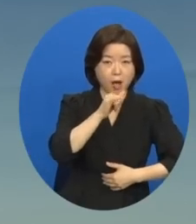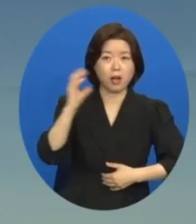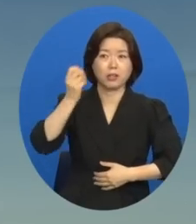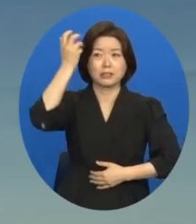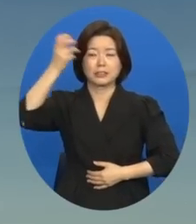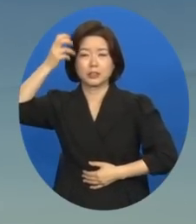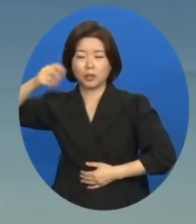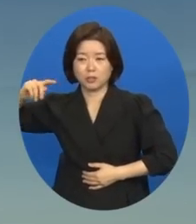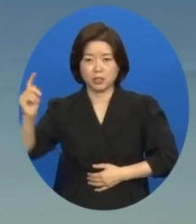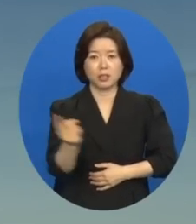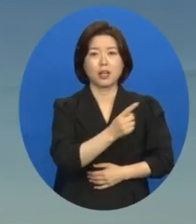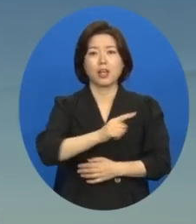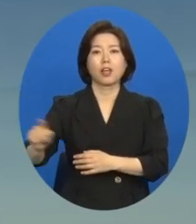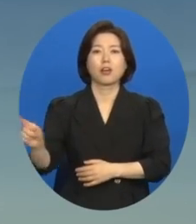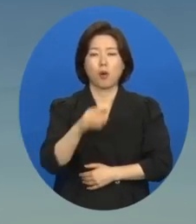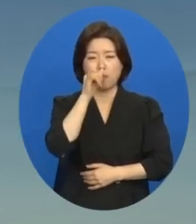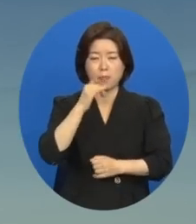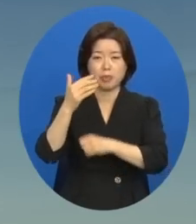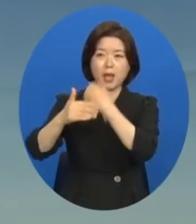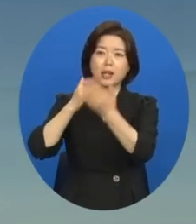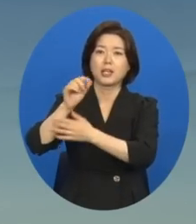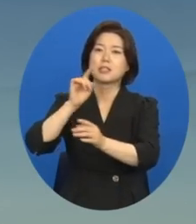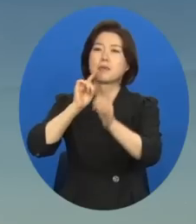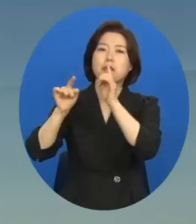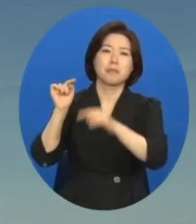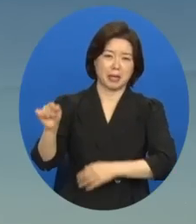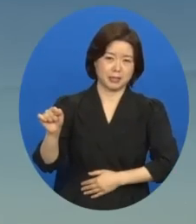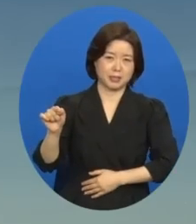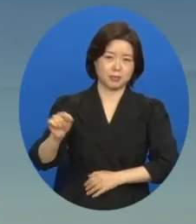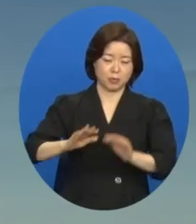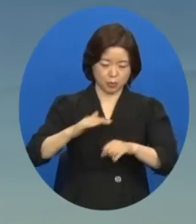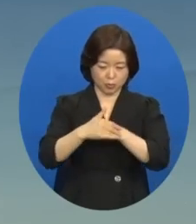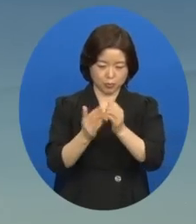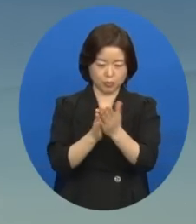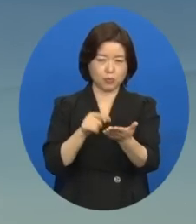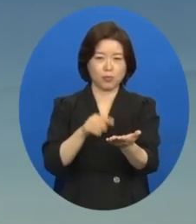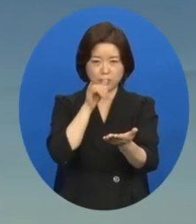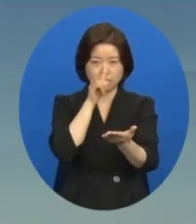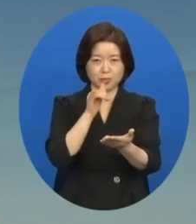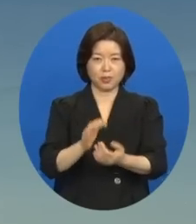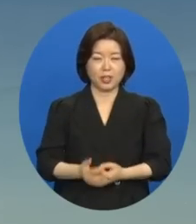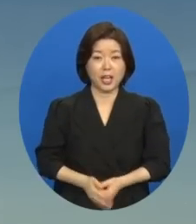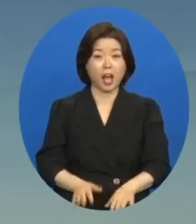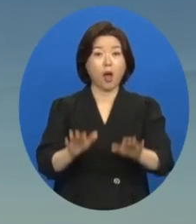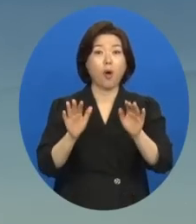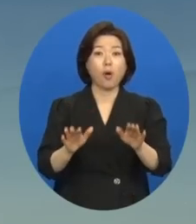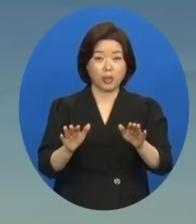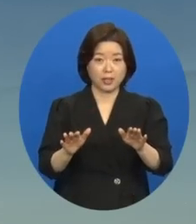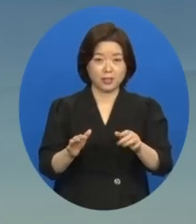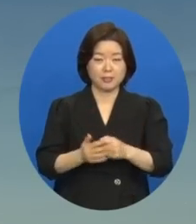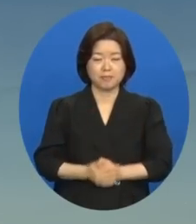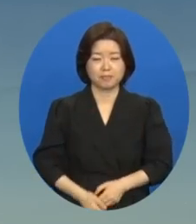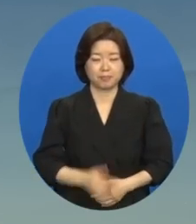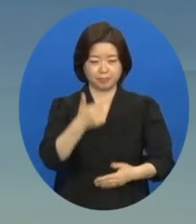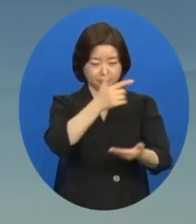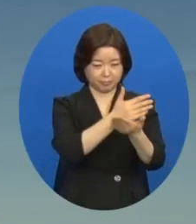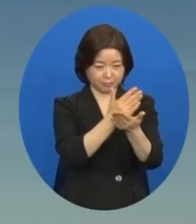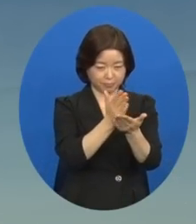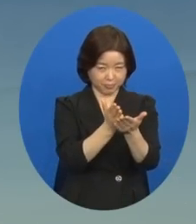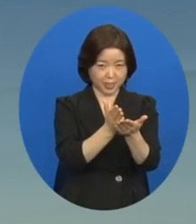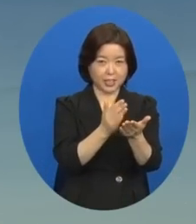검, 즉 하나님의 말씀이라고 오늘 본문은 말하고 있습니다. 오늘은 이 여섯 가지